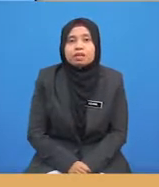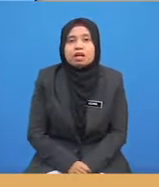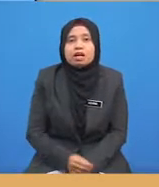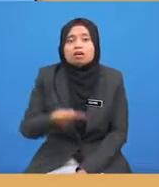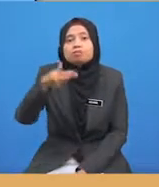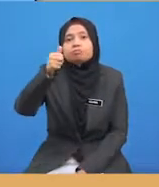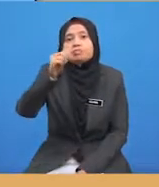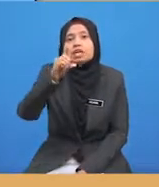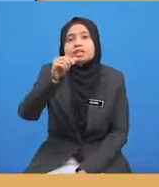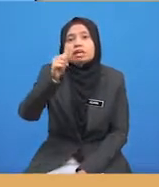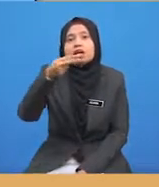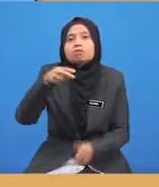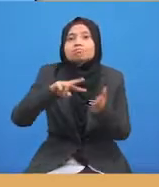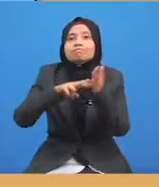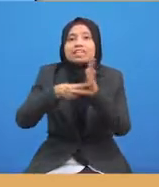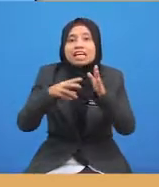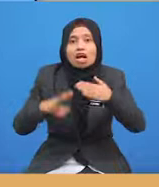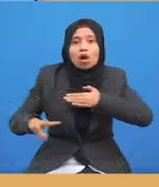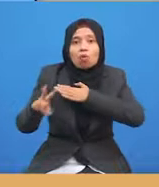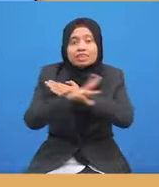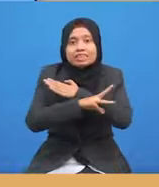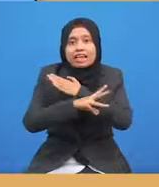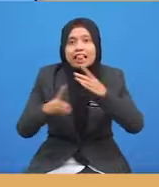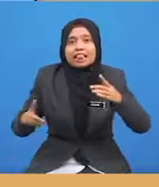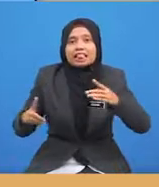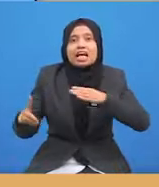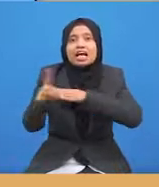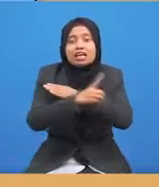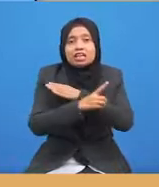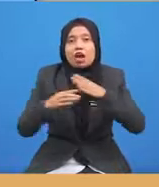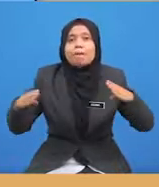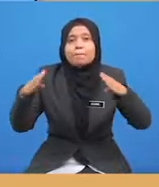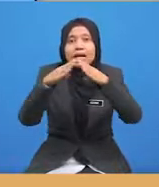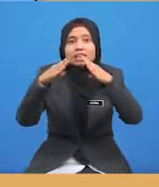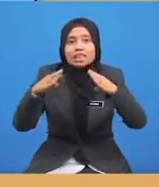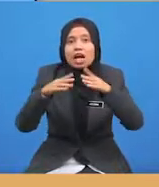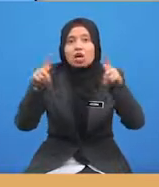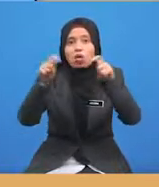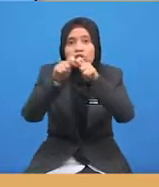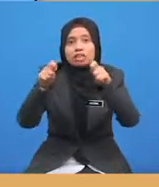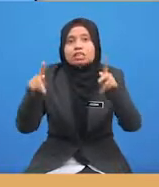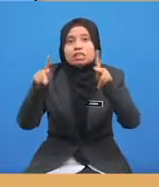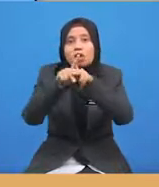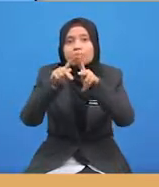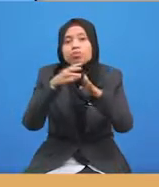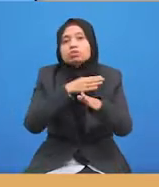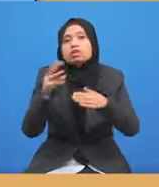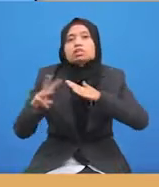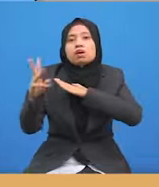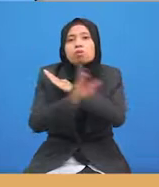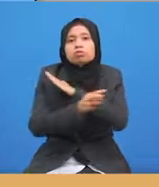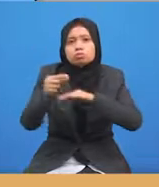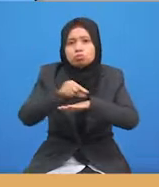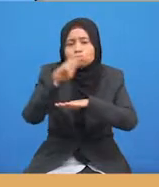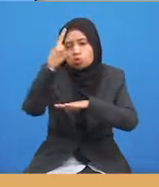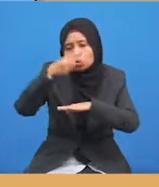Hadarah bermaksud kawasan, daerah, bandar, kota, kampung dan kawasan yang